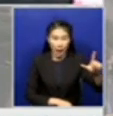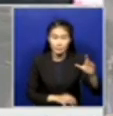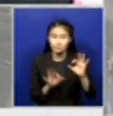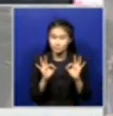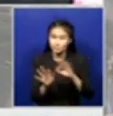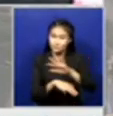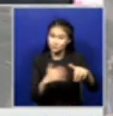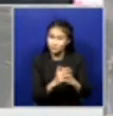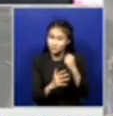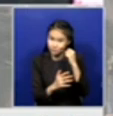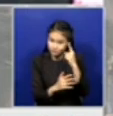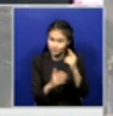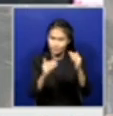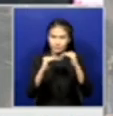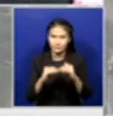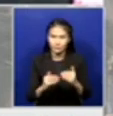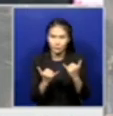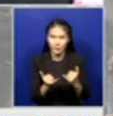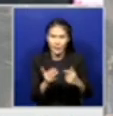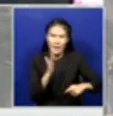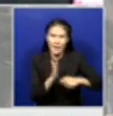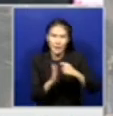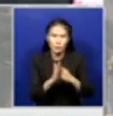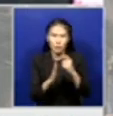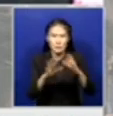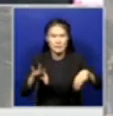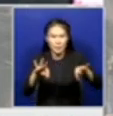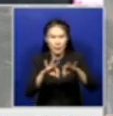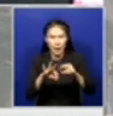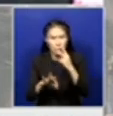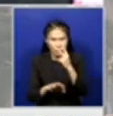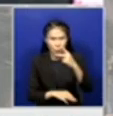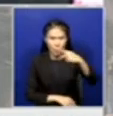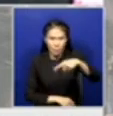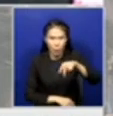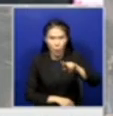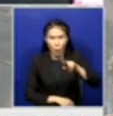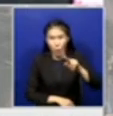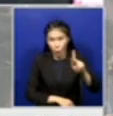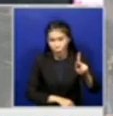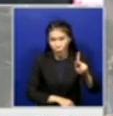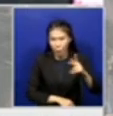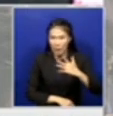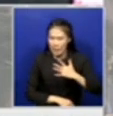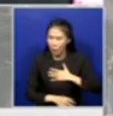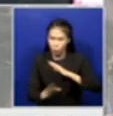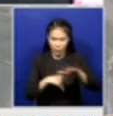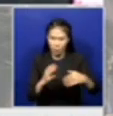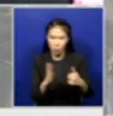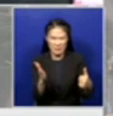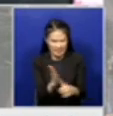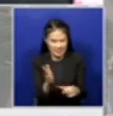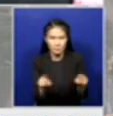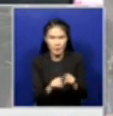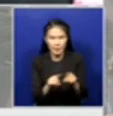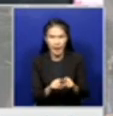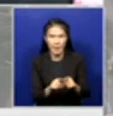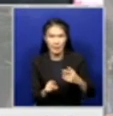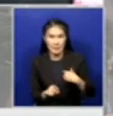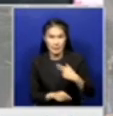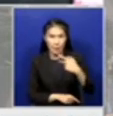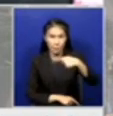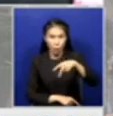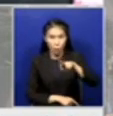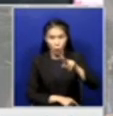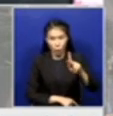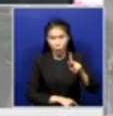ท่านประธานที่เคารพครับสำหรับเหตุผลในการออกพรก.เราเป็นหนี้ด้วยกันหรือพรก.1ล้านล้านก็ปรากฏอยู่ในหมายเหตุท้ายพระราชก